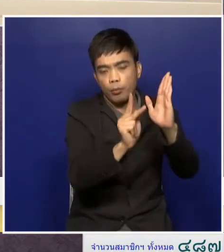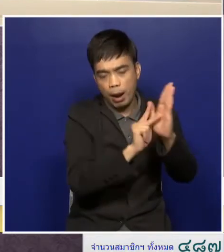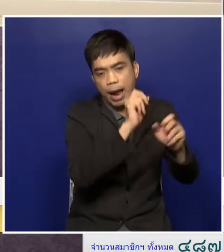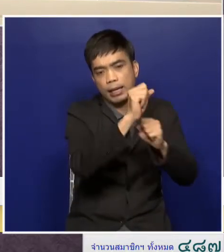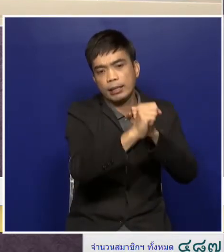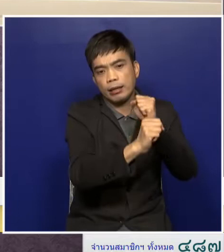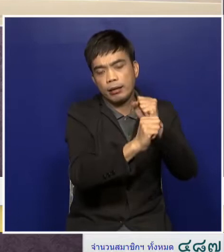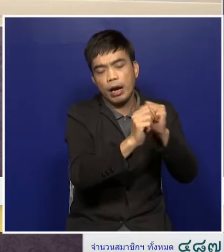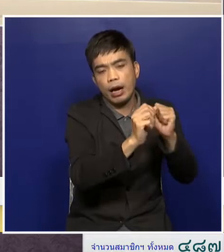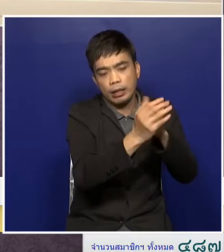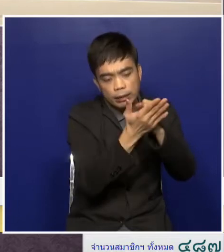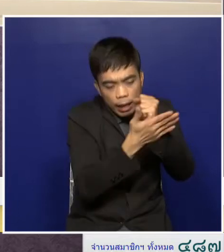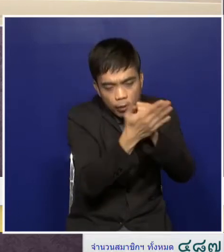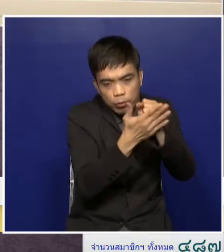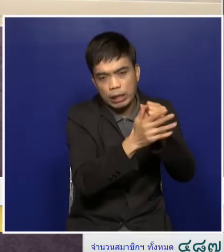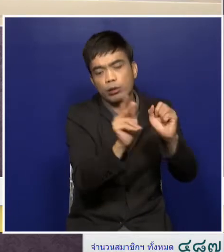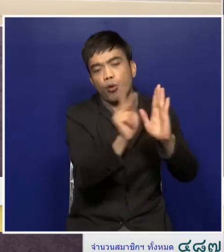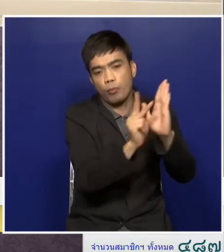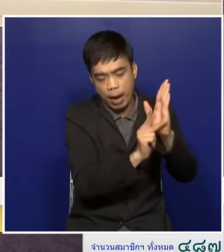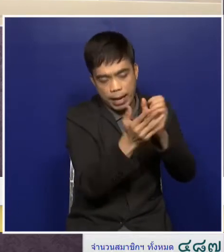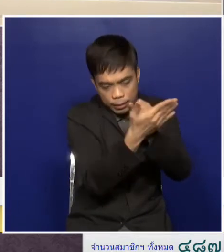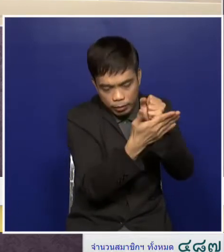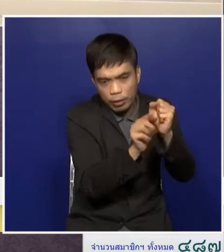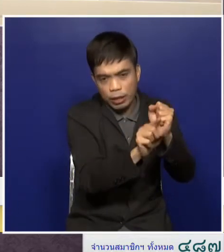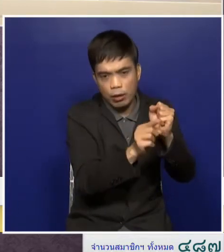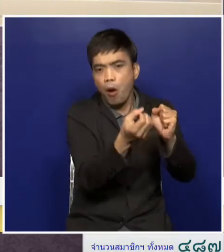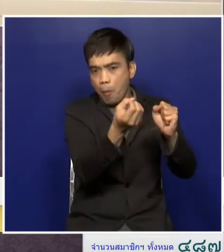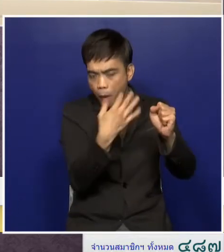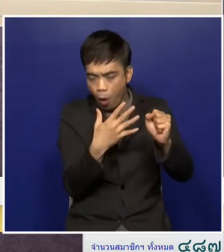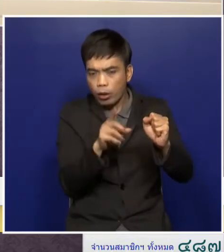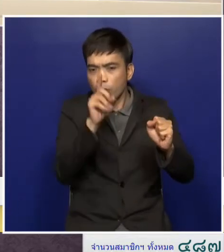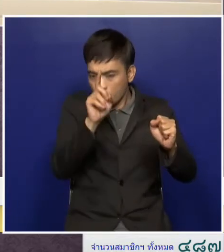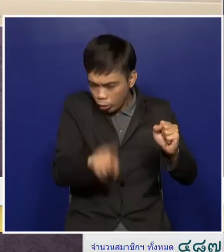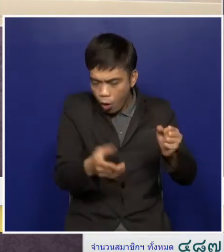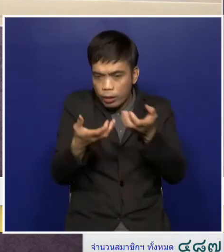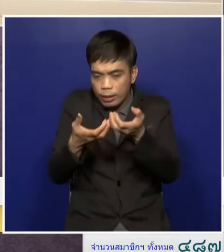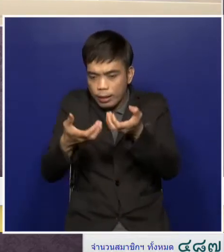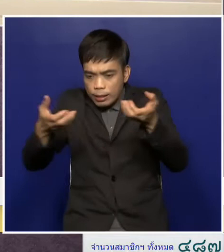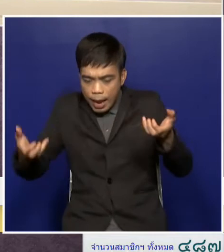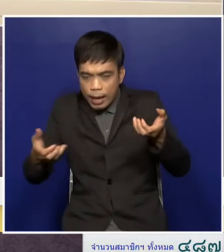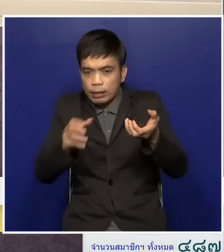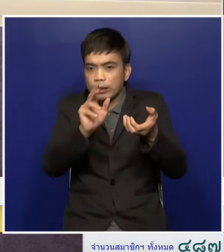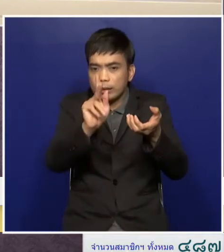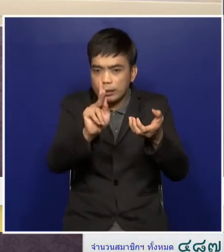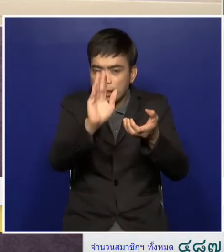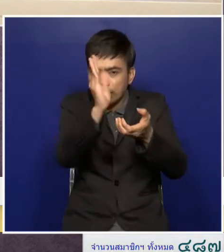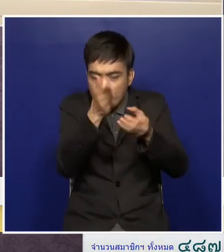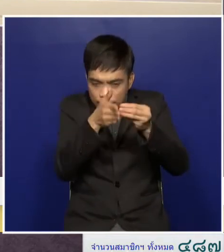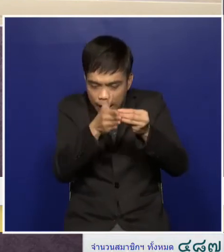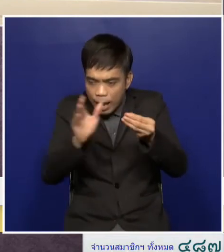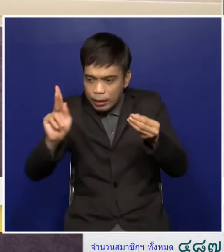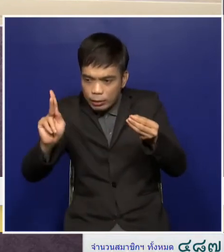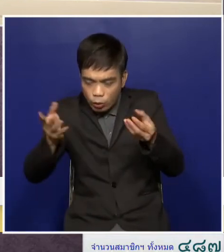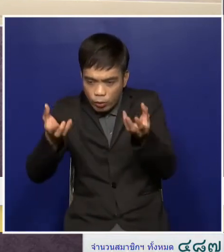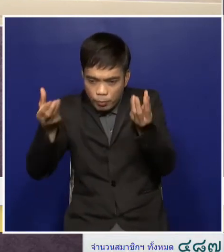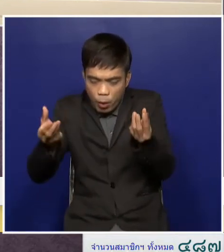บอกว่าให้แยกระหวางกนชากักําชงด้วยทีสี 1